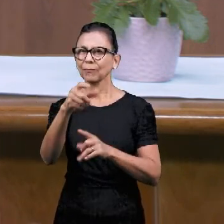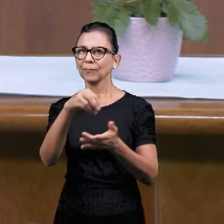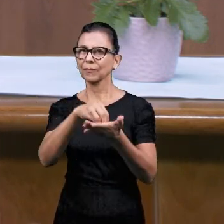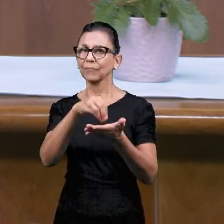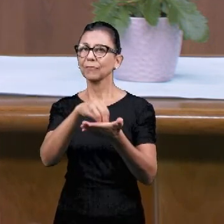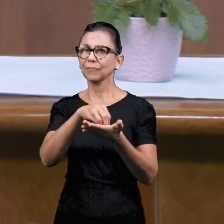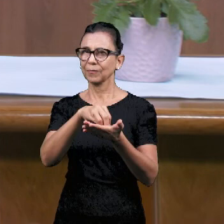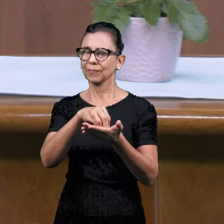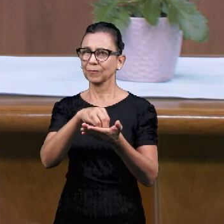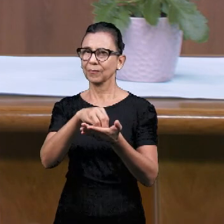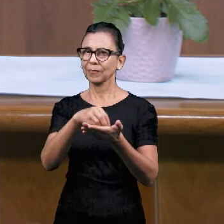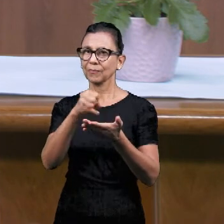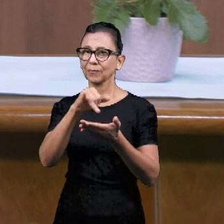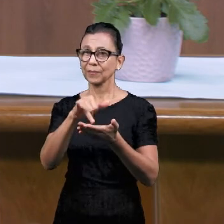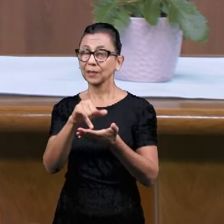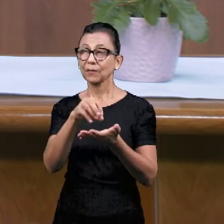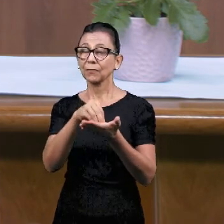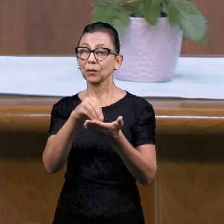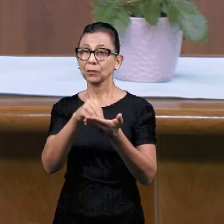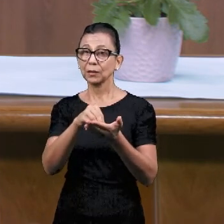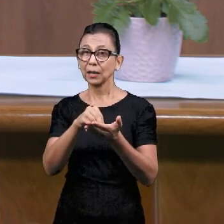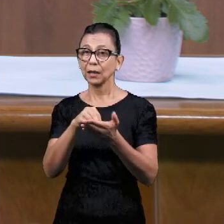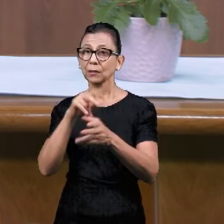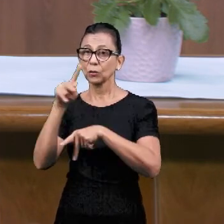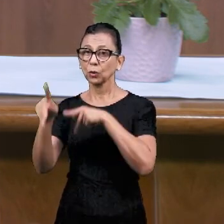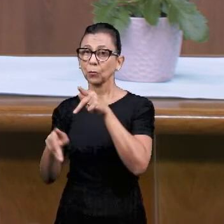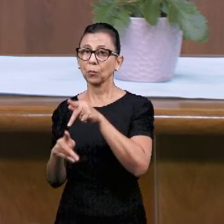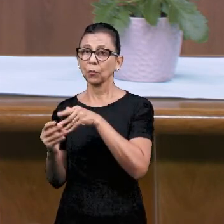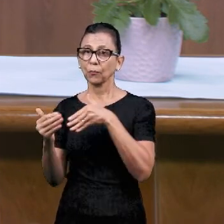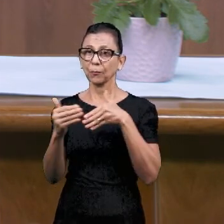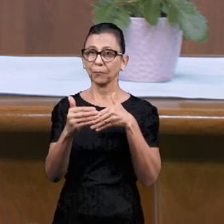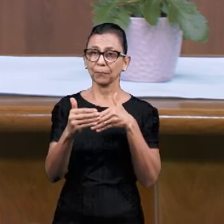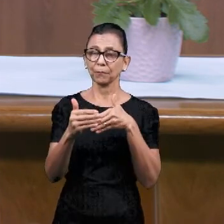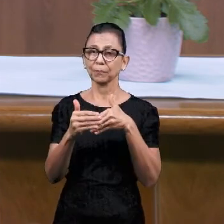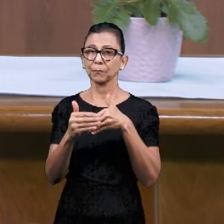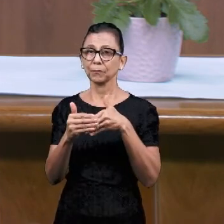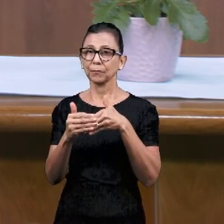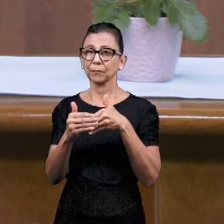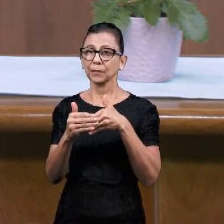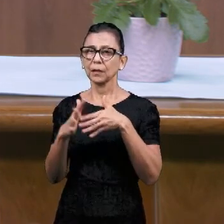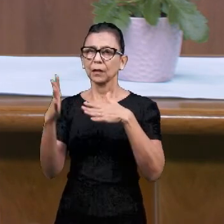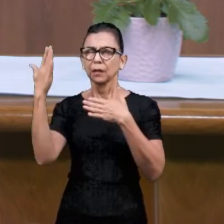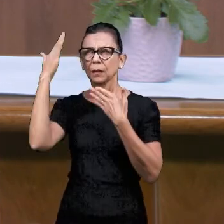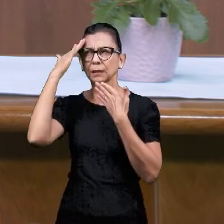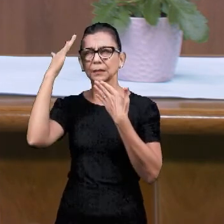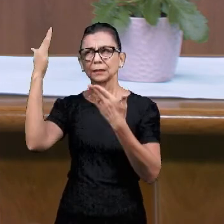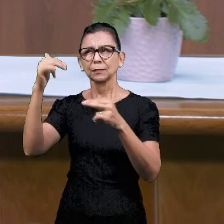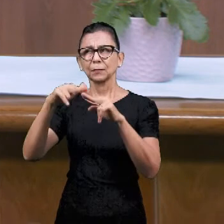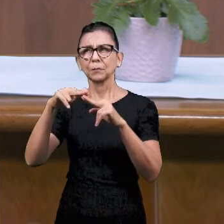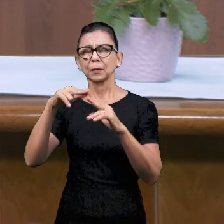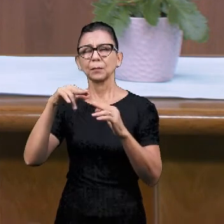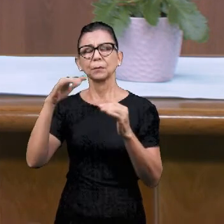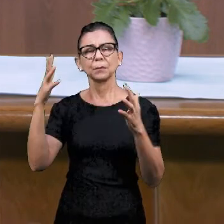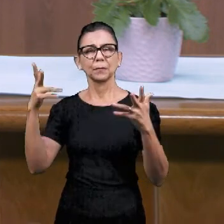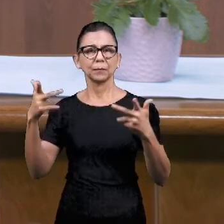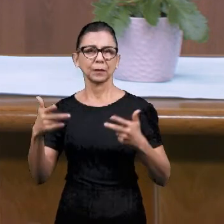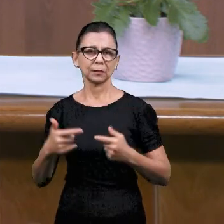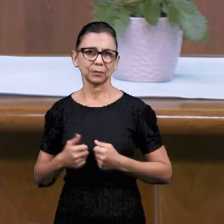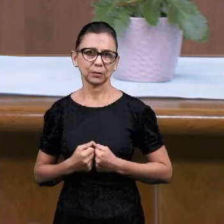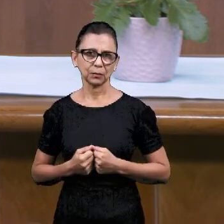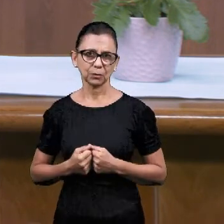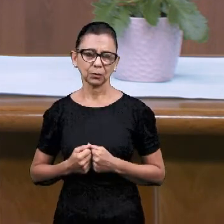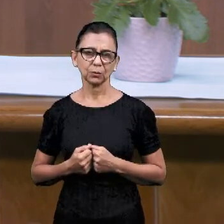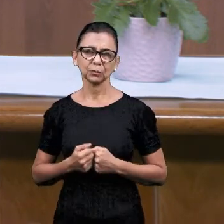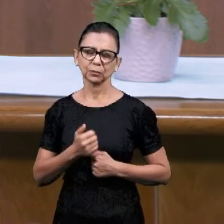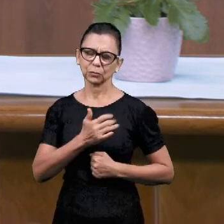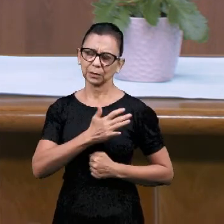laquelle, comme ta parole dit, le peuple se corrompt. Seigneur, nous te louons parce que c'est une ressource merveilleuse et pour nous, pour